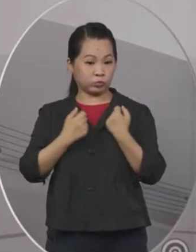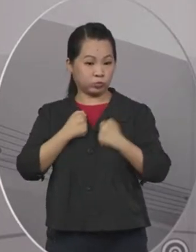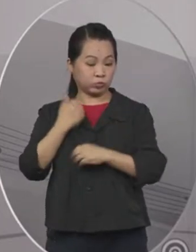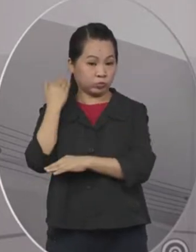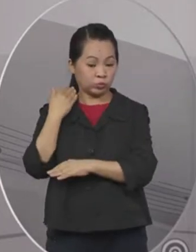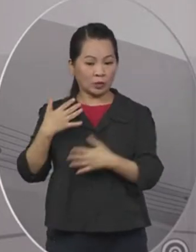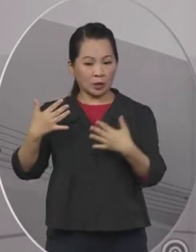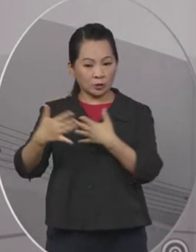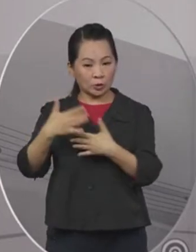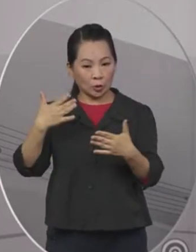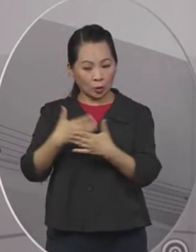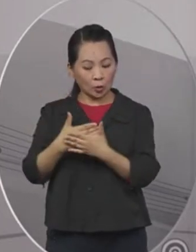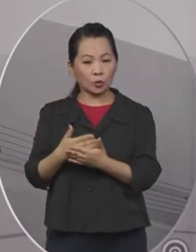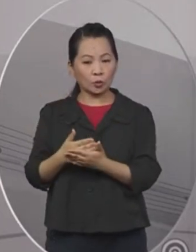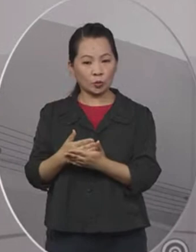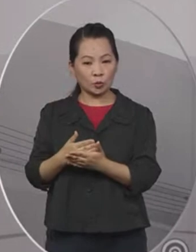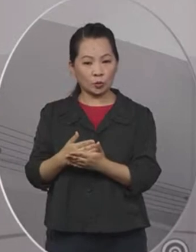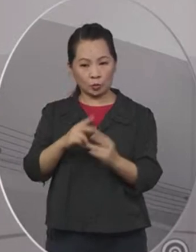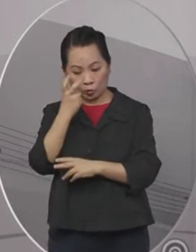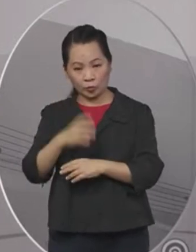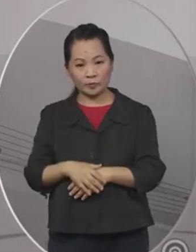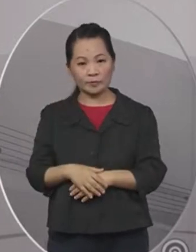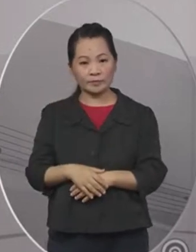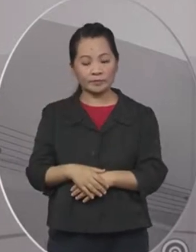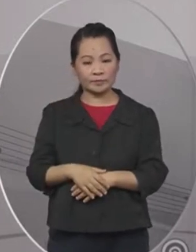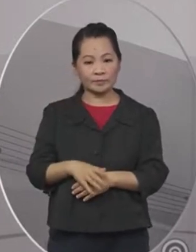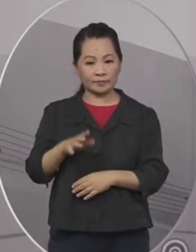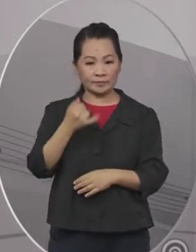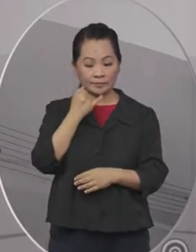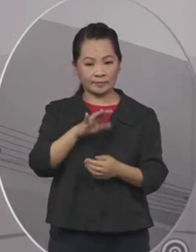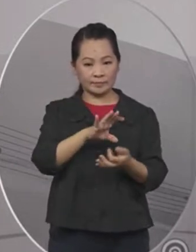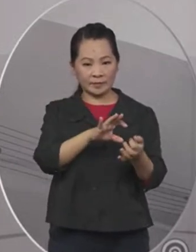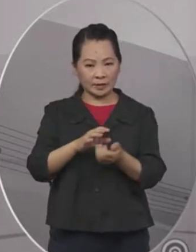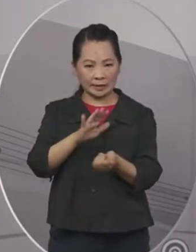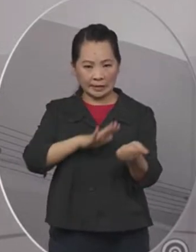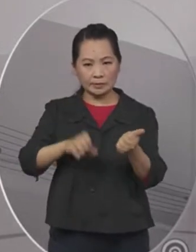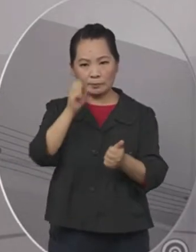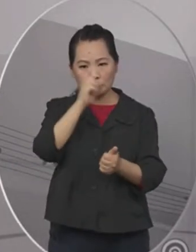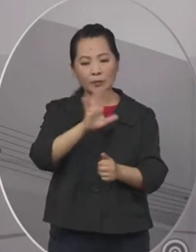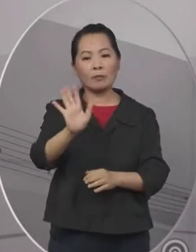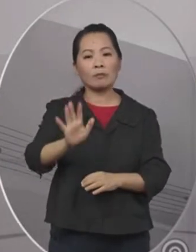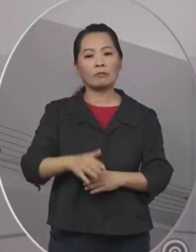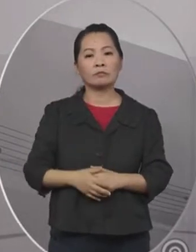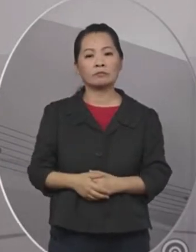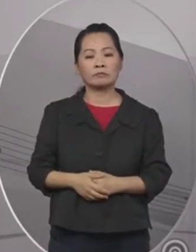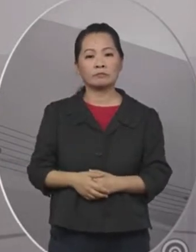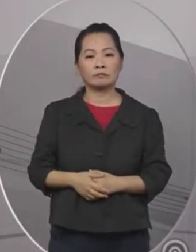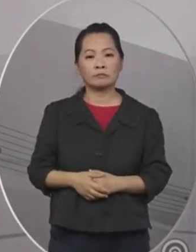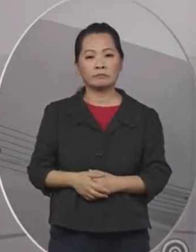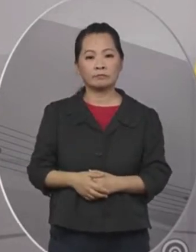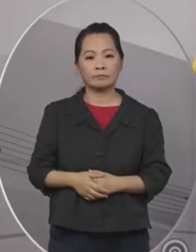划，减少淡北道路对士林北投带来的负面影响。